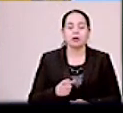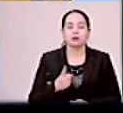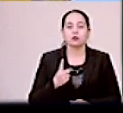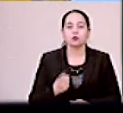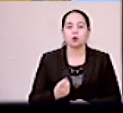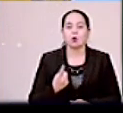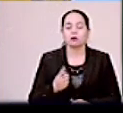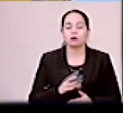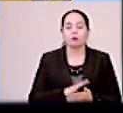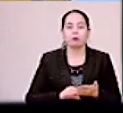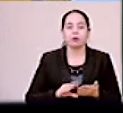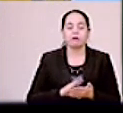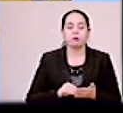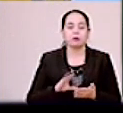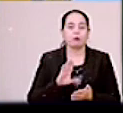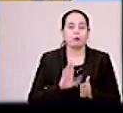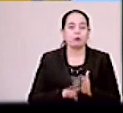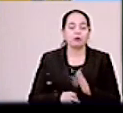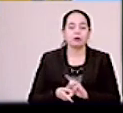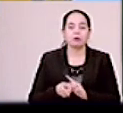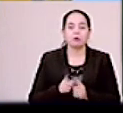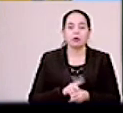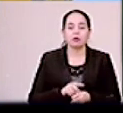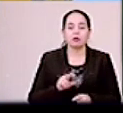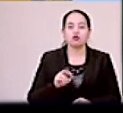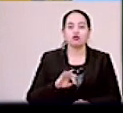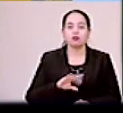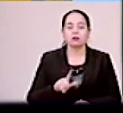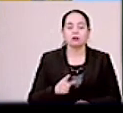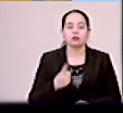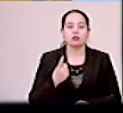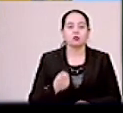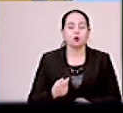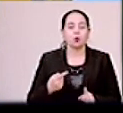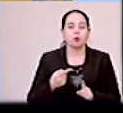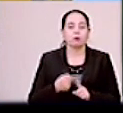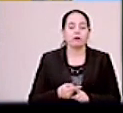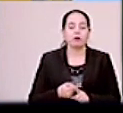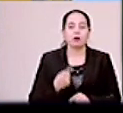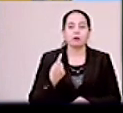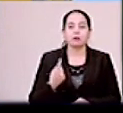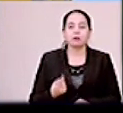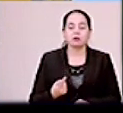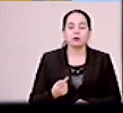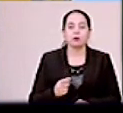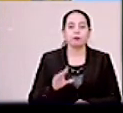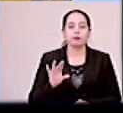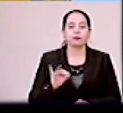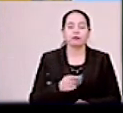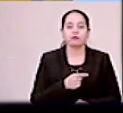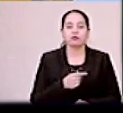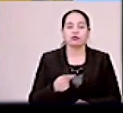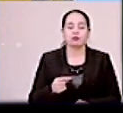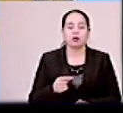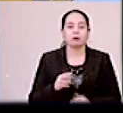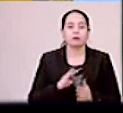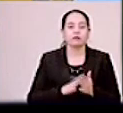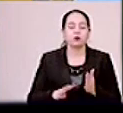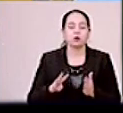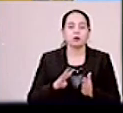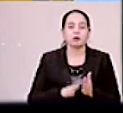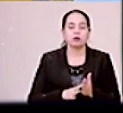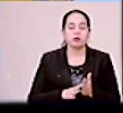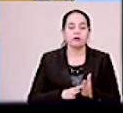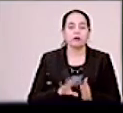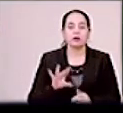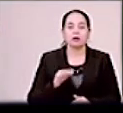101 переписываем без изменения. К числителю 100 прибавляем единицу и вычитаем